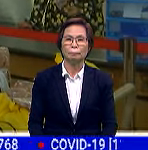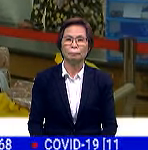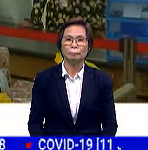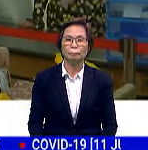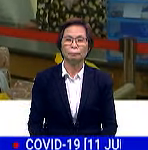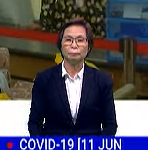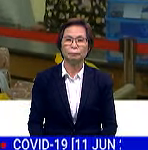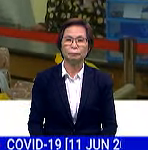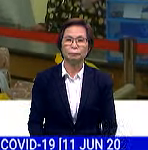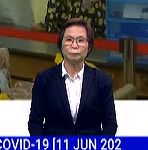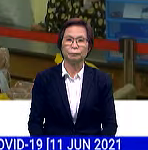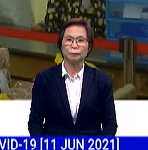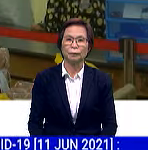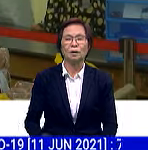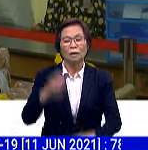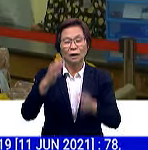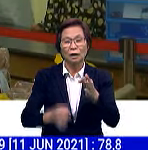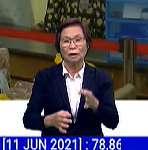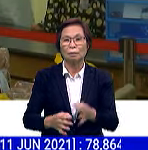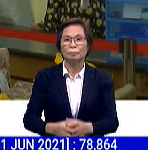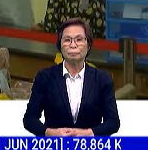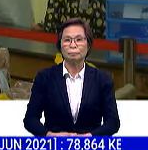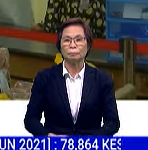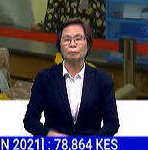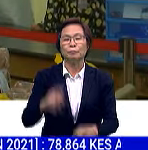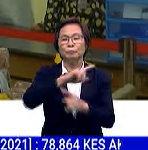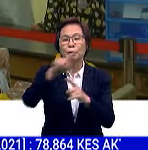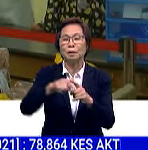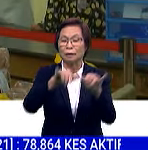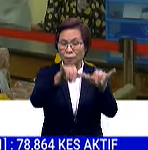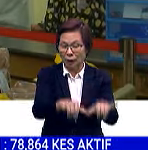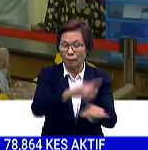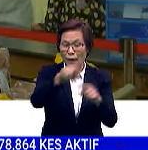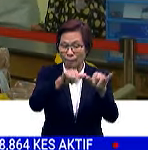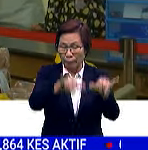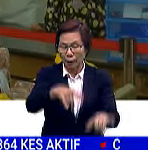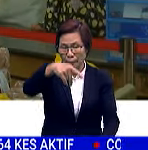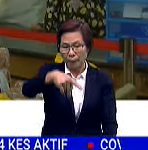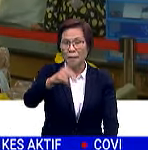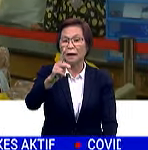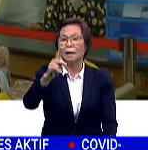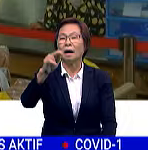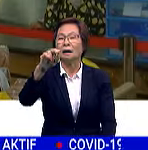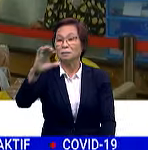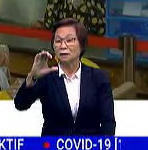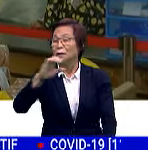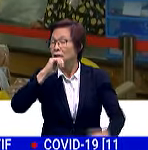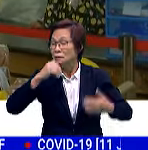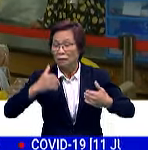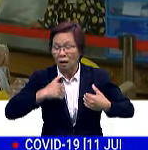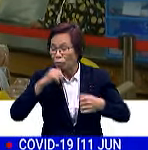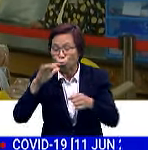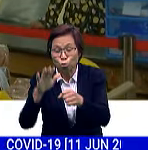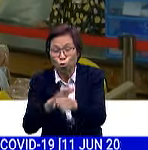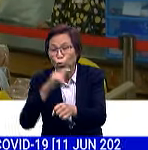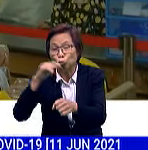dan sebab kalau kita tak bagi, mungkin apabila dia berada di PKRC ini, dia tidak mempunyai kecukupan lah